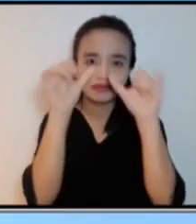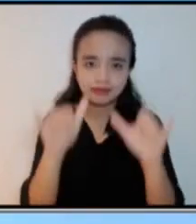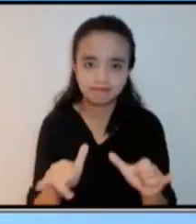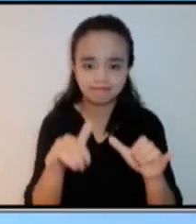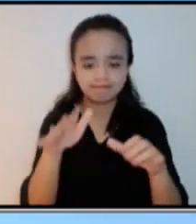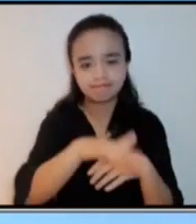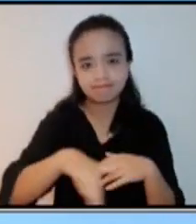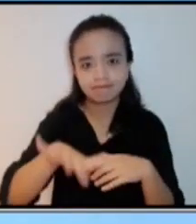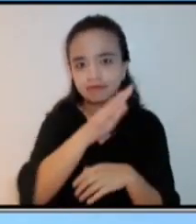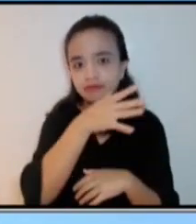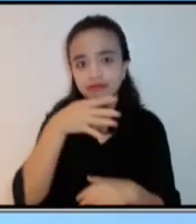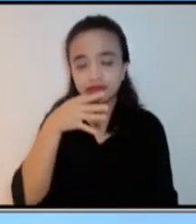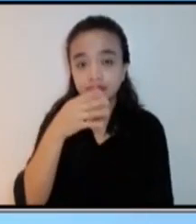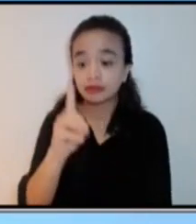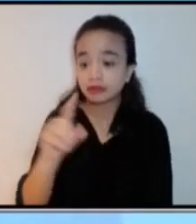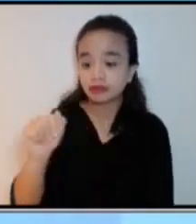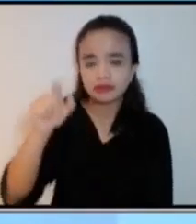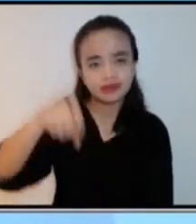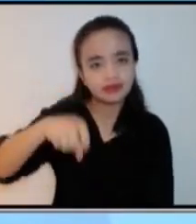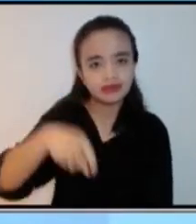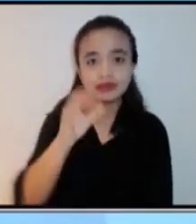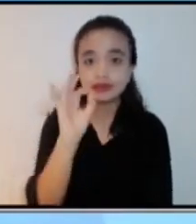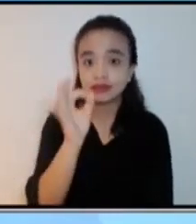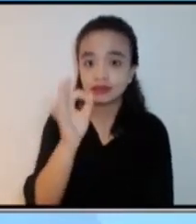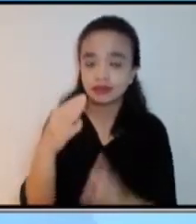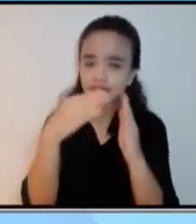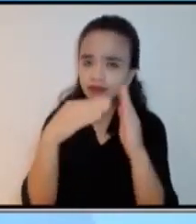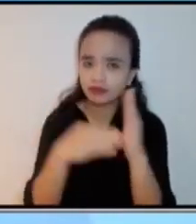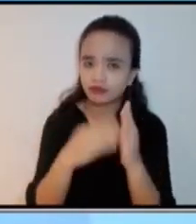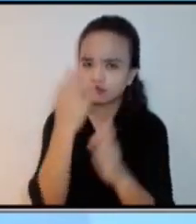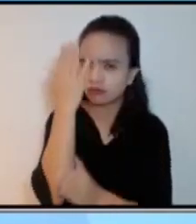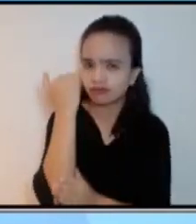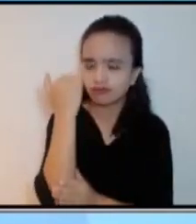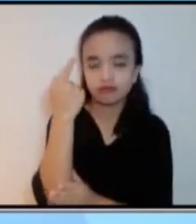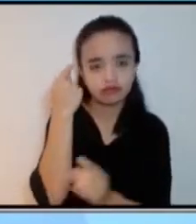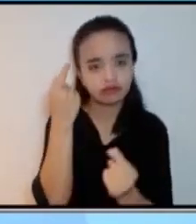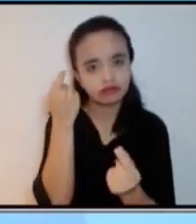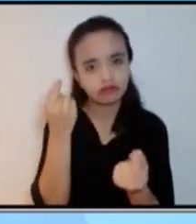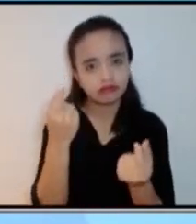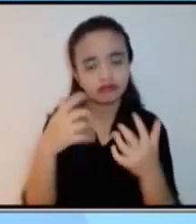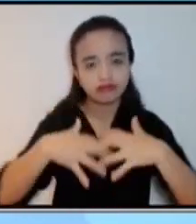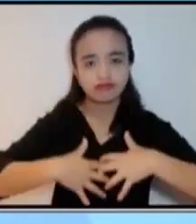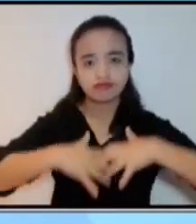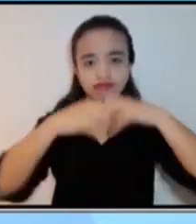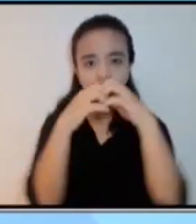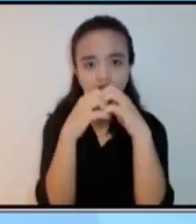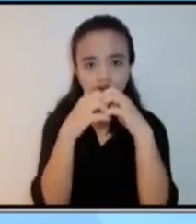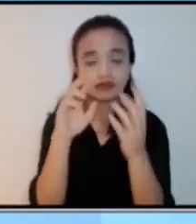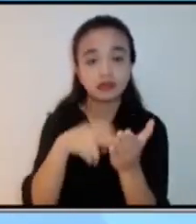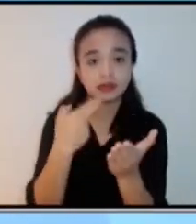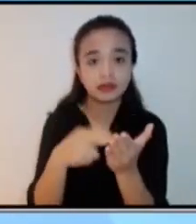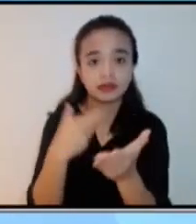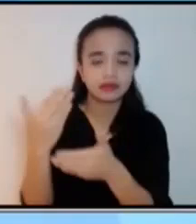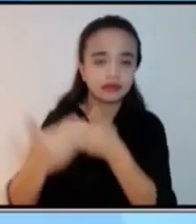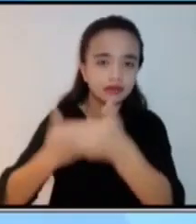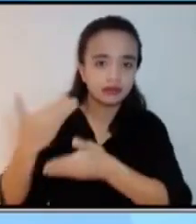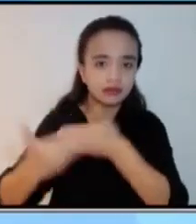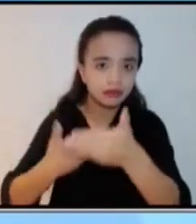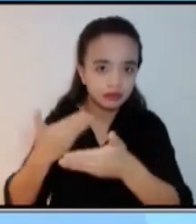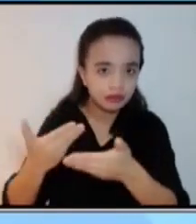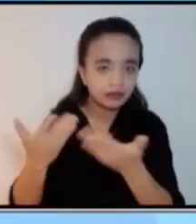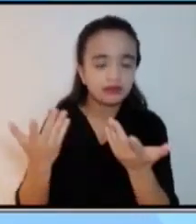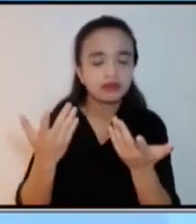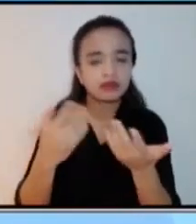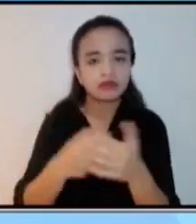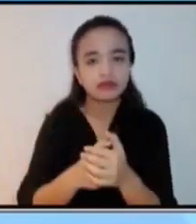ng DA ng 60 bilyong piso para makapagtayo ng mga integrated rice mill at warehouse complex upang mabawasan